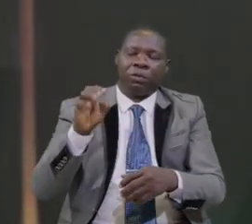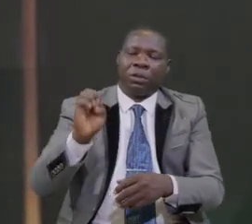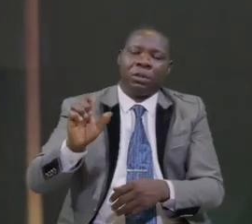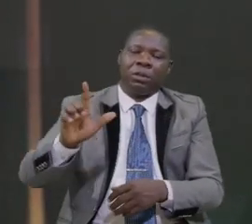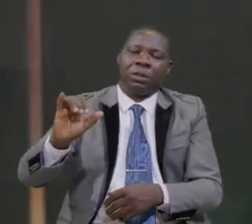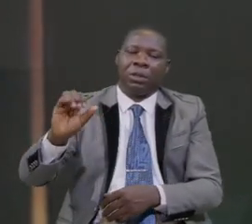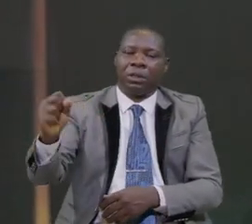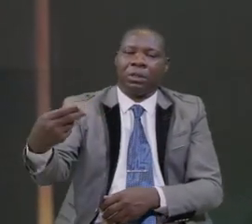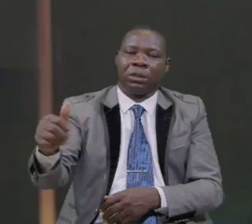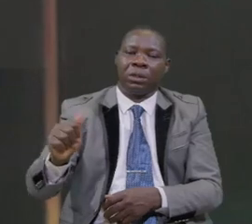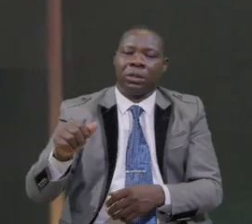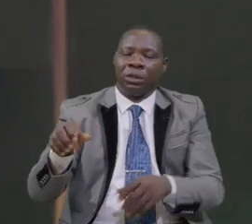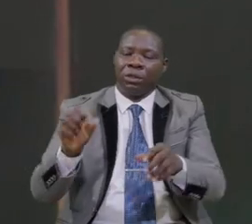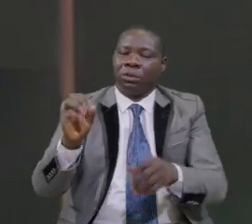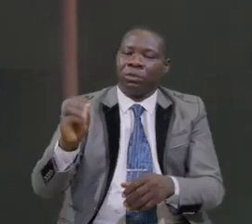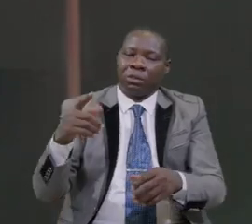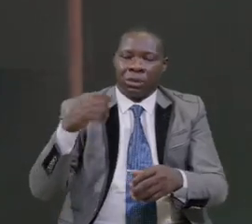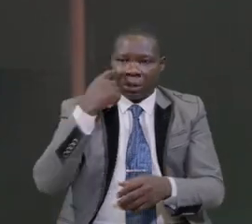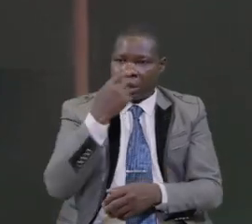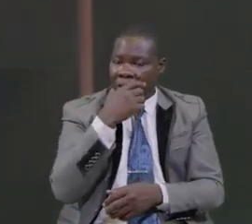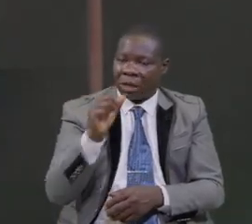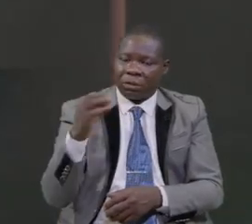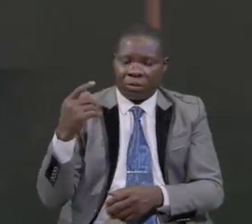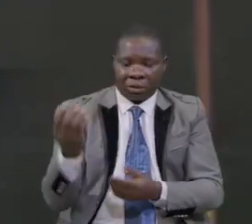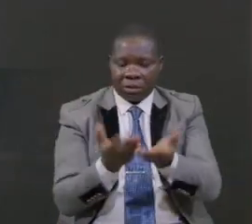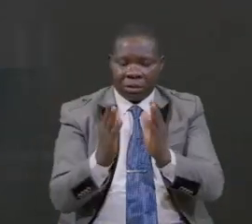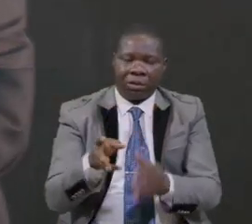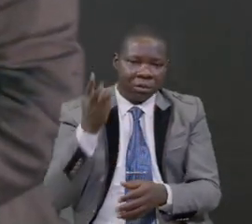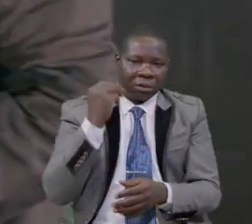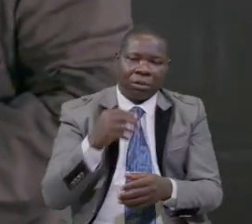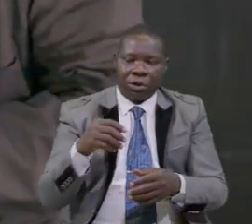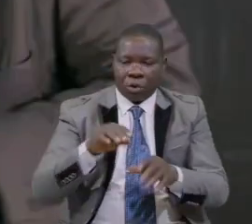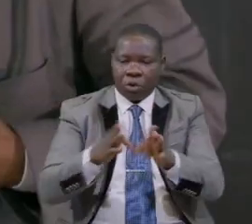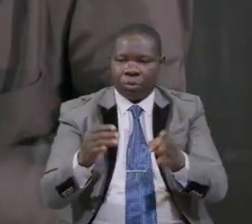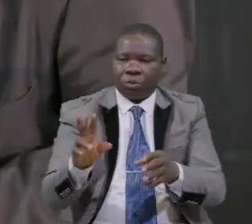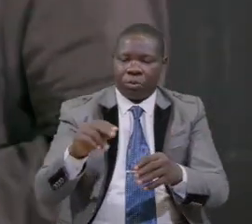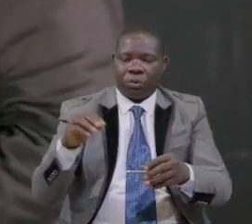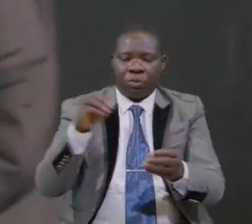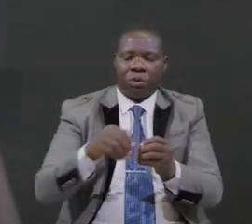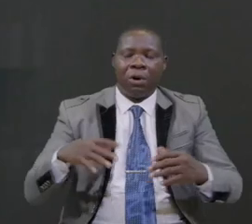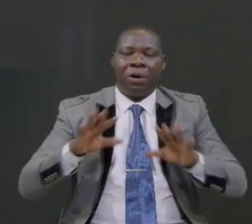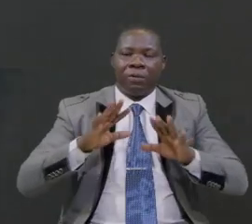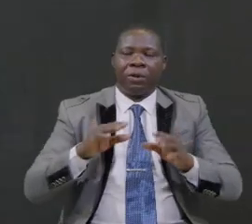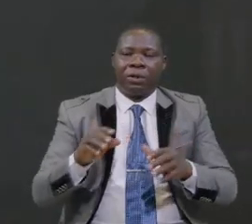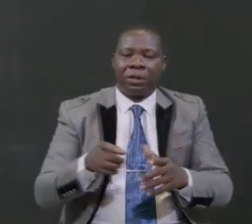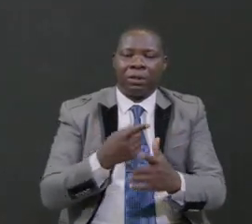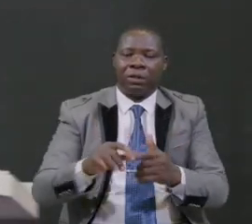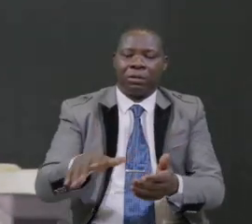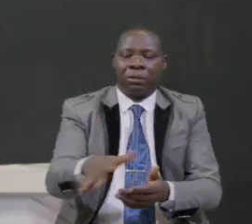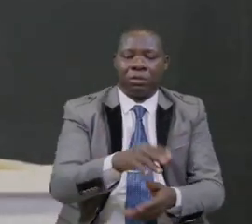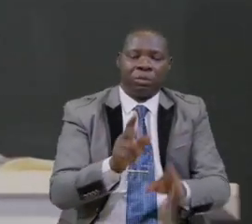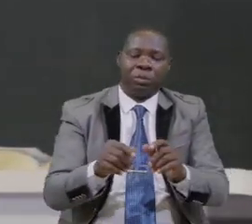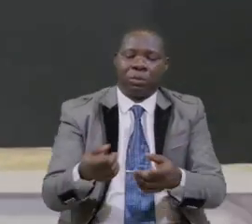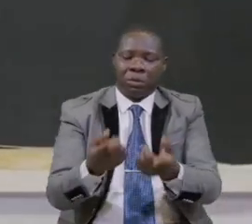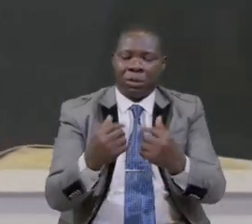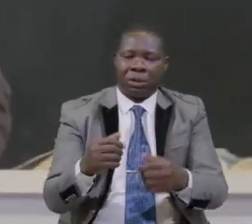les yeux de son serviteur ont été ouverts, plus de peur, et ces gens-là sont venus. Et Élisée n'a pas